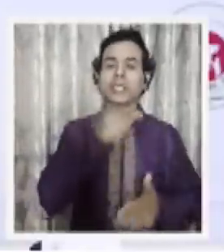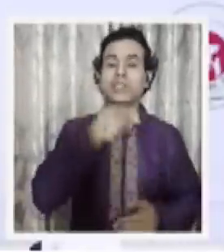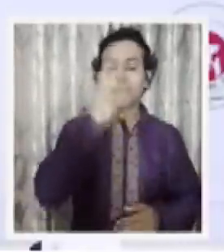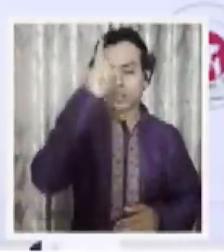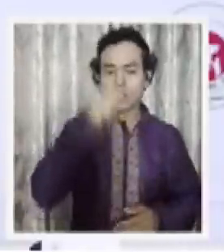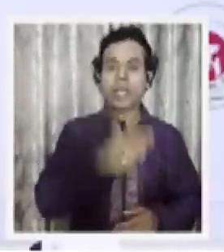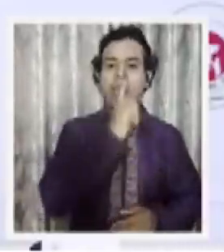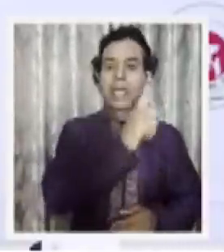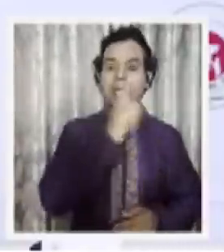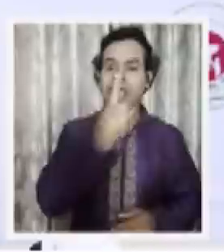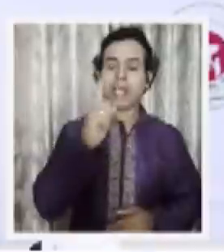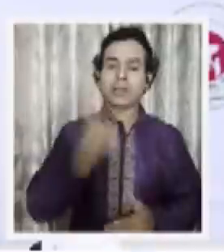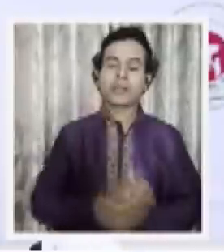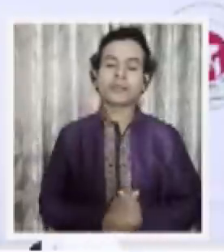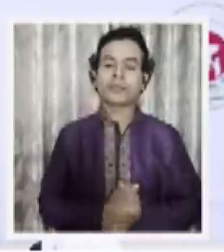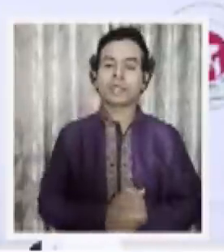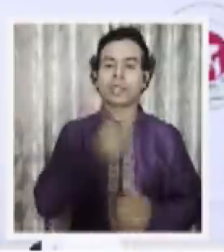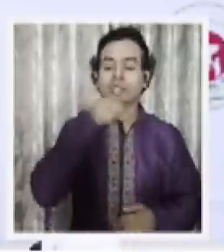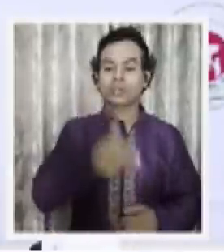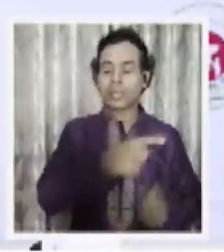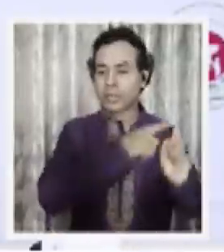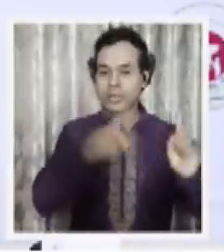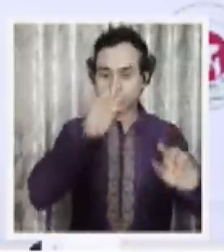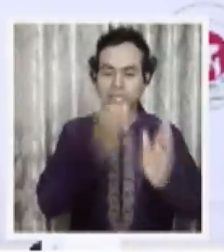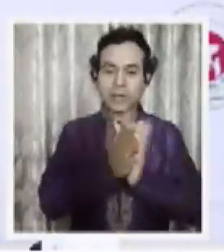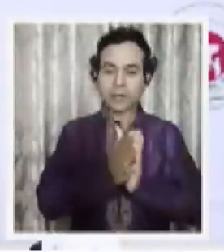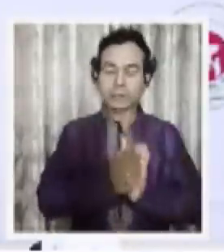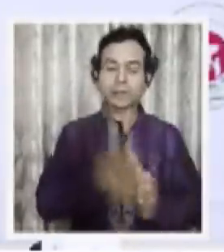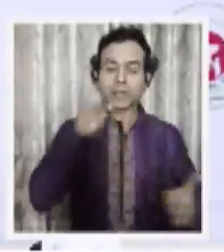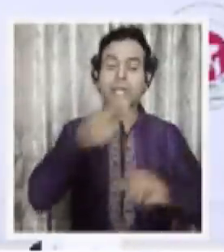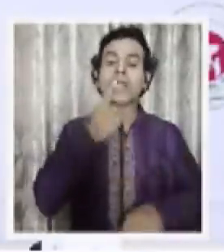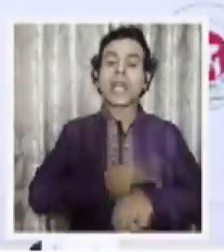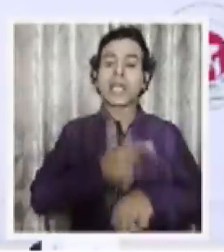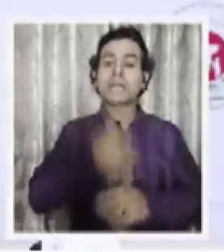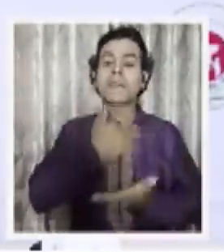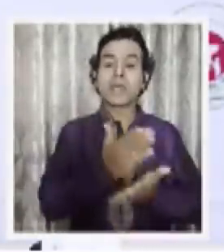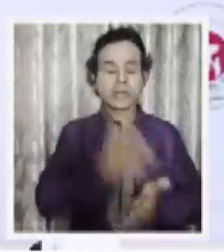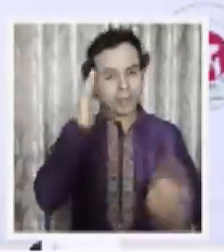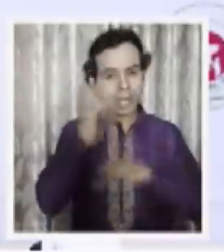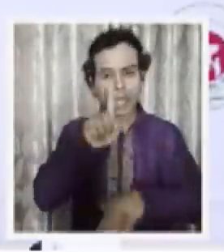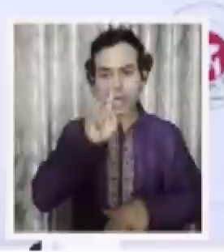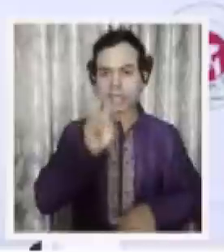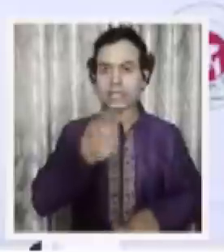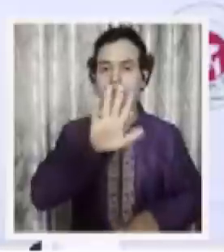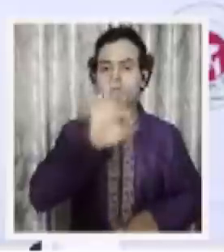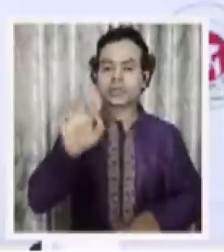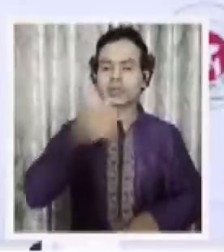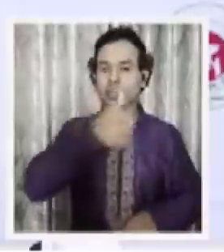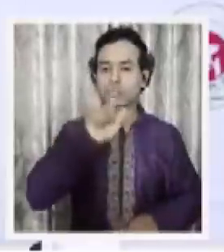খুলনা, রাজশাহী এবং বরিশাল বিভাগে 1 জন করে। এ পর্যন্ত বিভাগ অনুযায়ী মৃতের